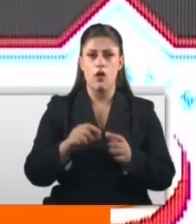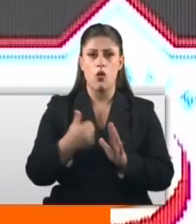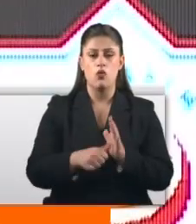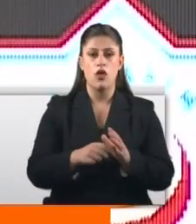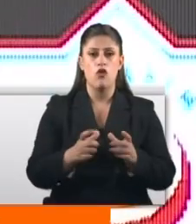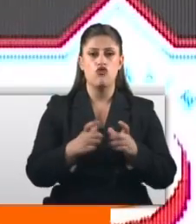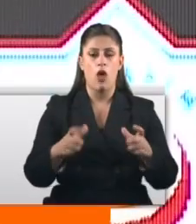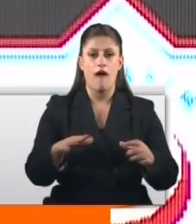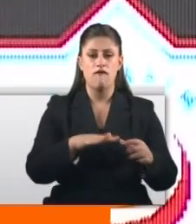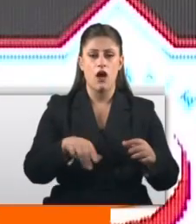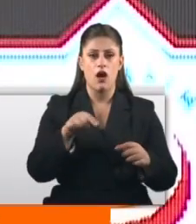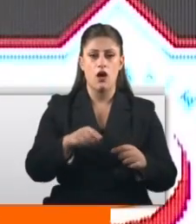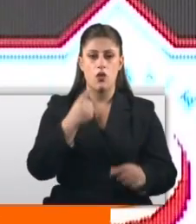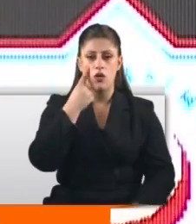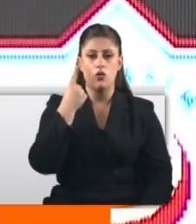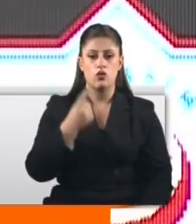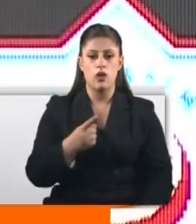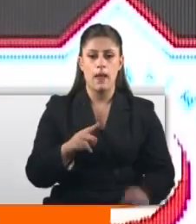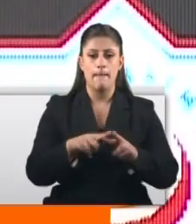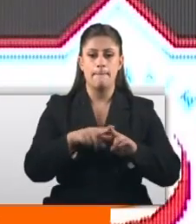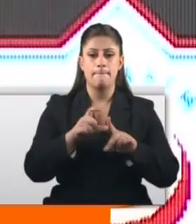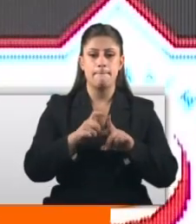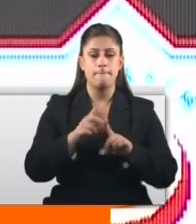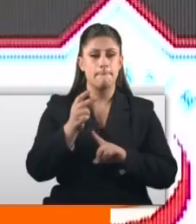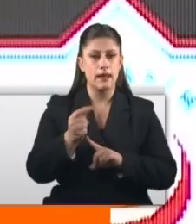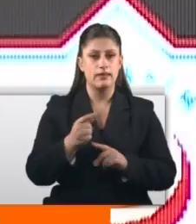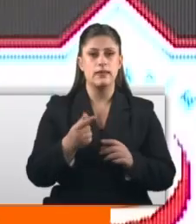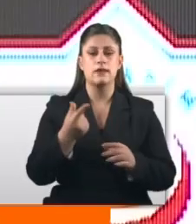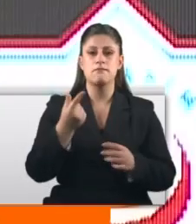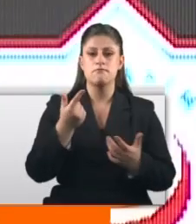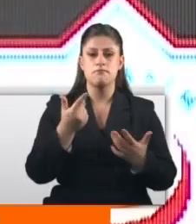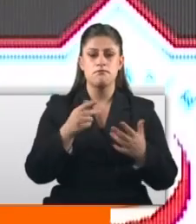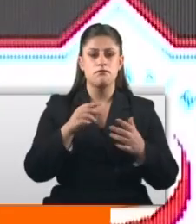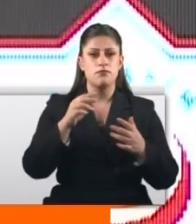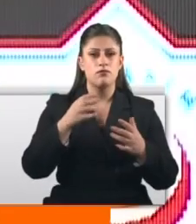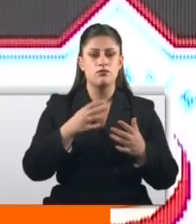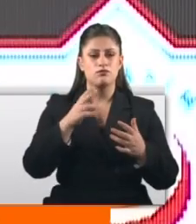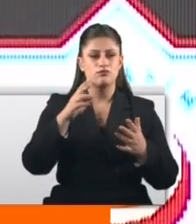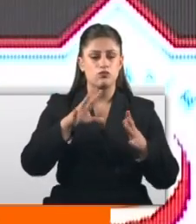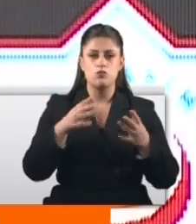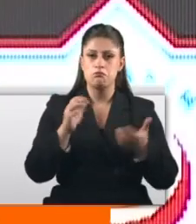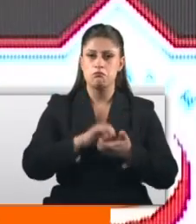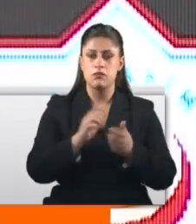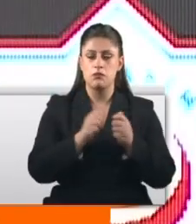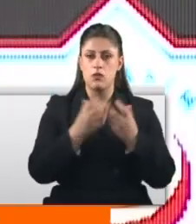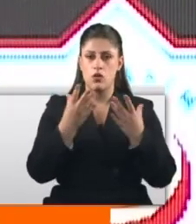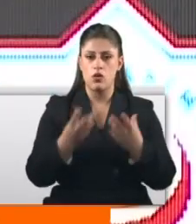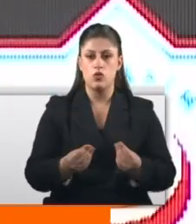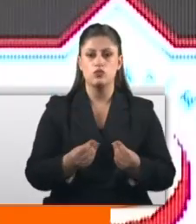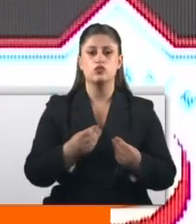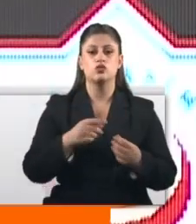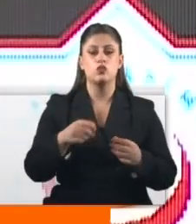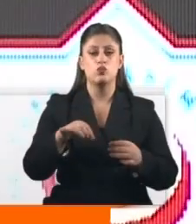coğrafya sonucunda maddi ve manevi bakımlardan birleşmişlerdir. Bugün ise